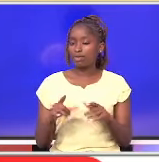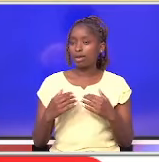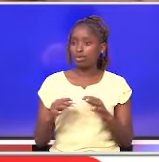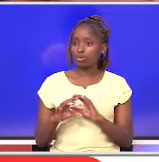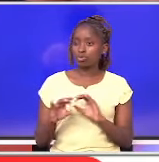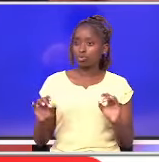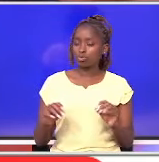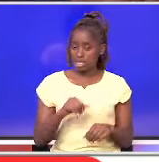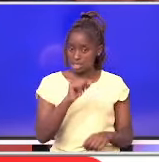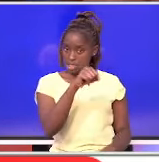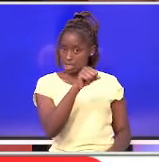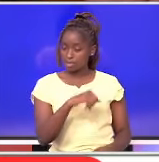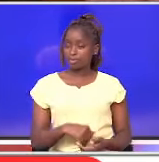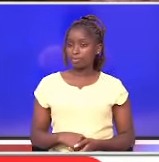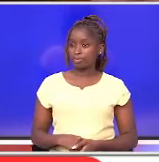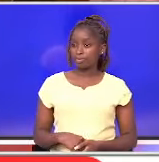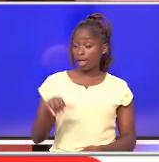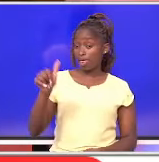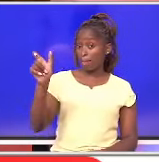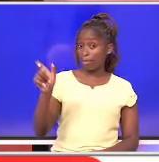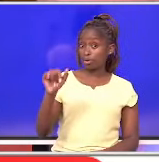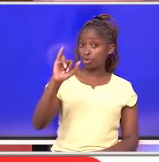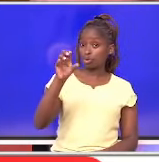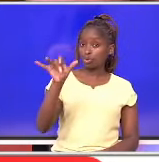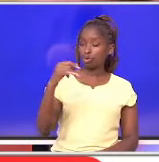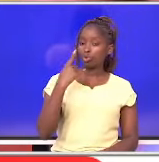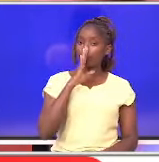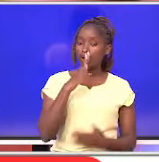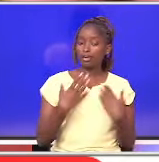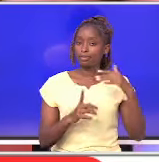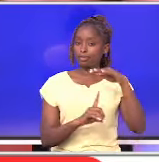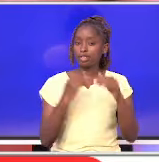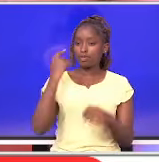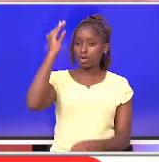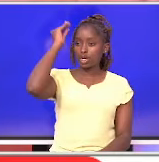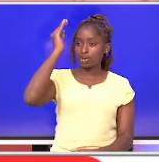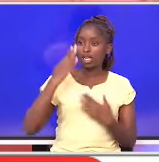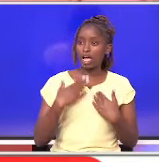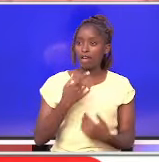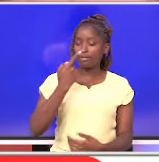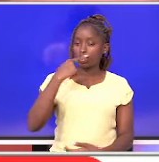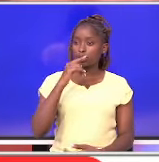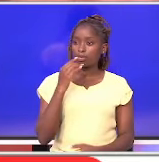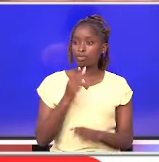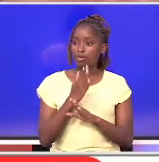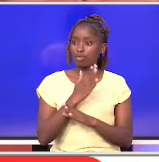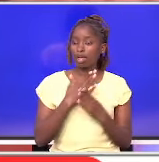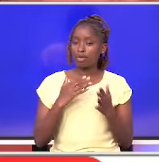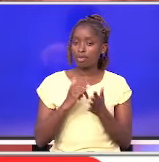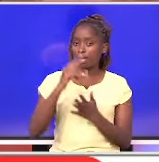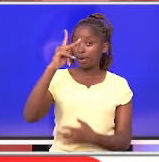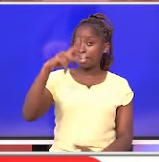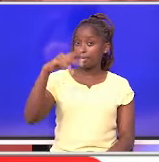Good. Joel Ruto, aliyekuwa mkurugenzi wa hazina ya elimu, alikiri mbele ya hakimu mkuu mwandamizi Peter Ndege